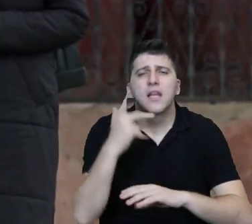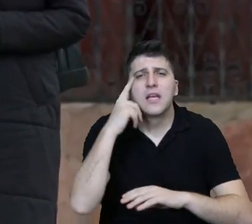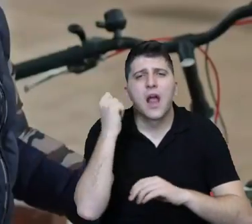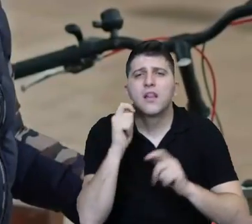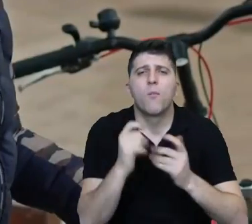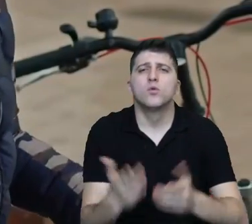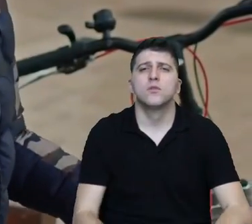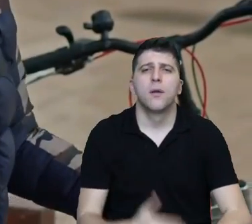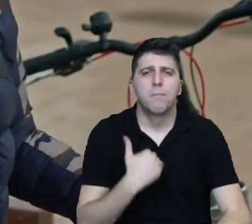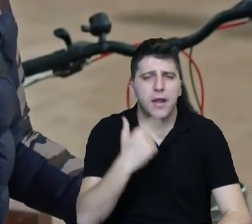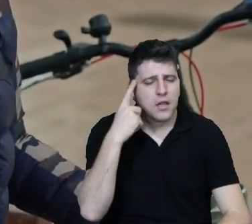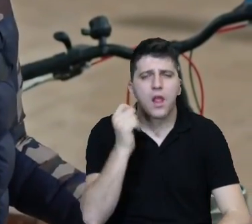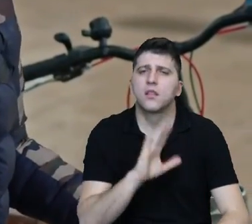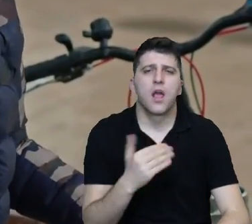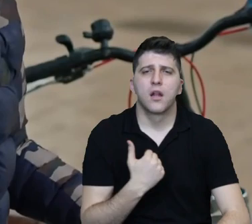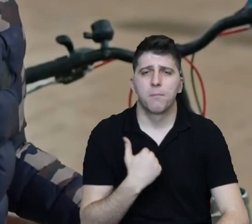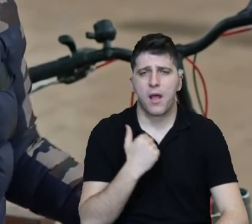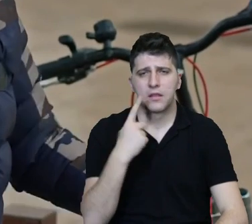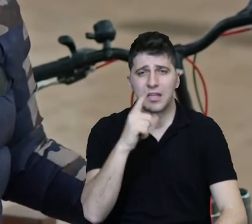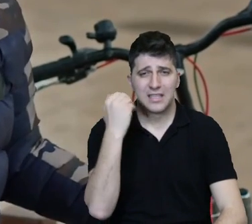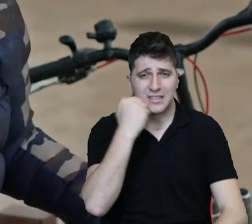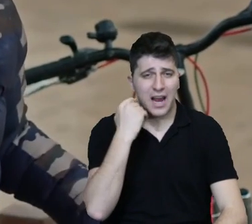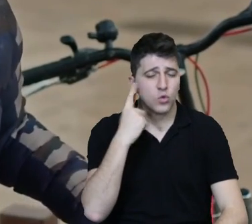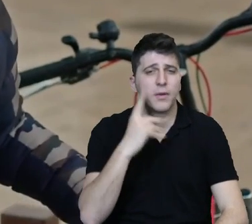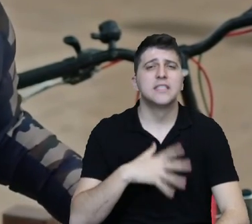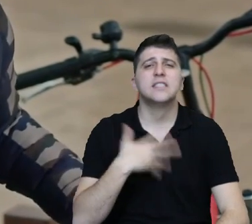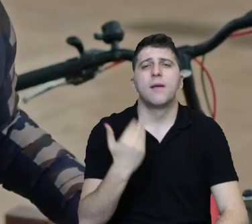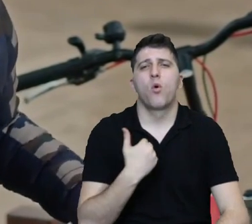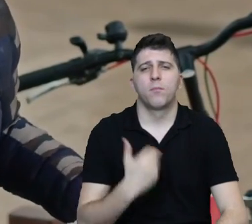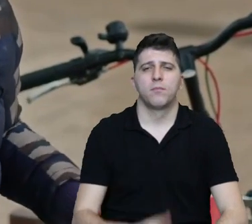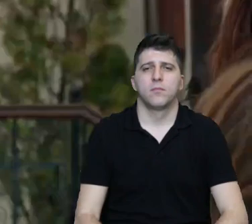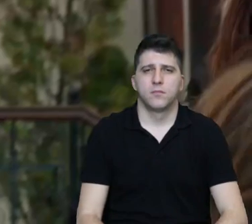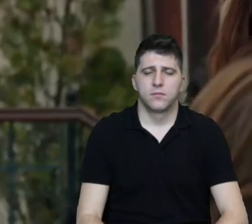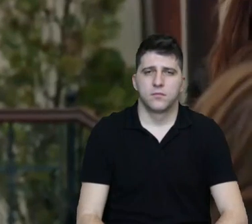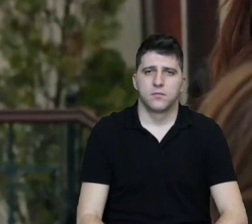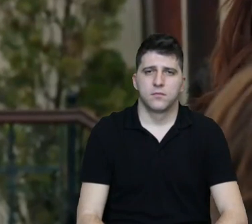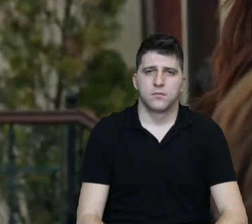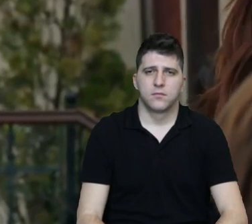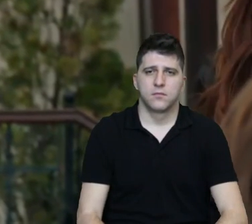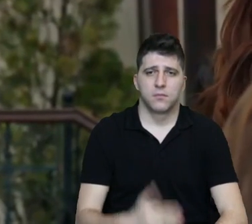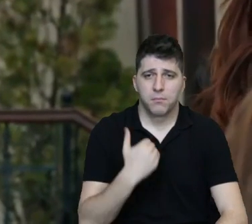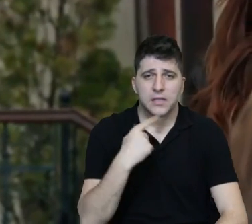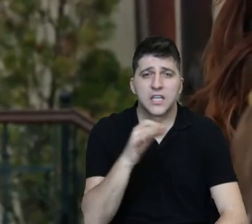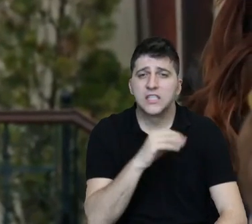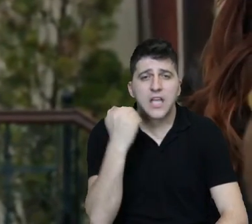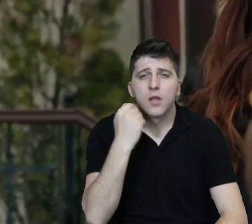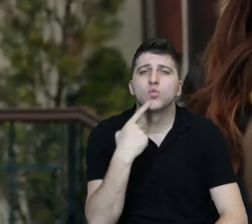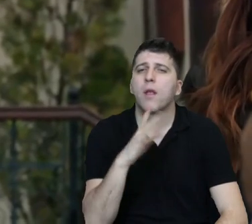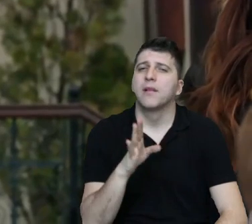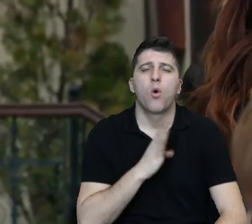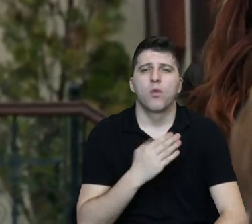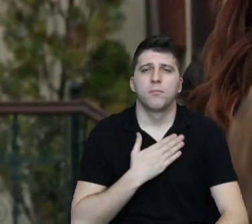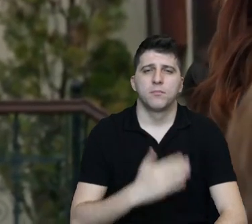ediyorsun? Ben inat etmiyorum. Ben sadece yalan duymak istemiyorum artık. Ben sana hiç yalan söylemedim